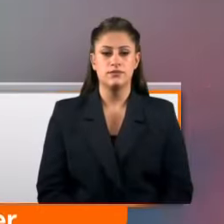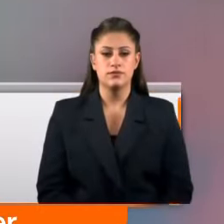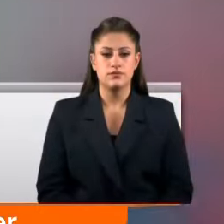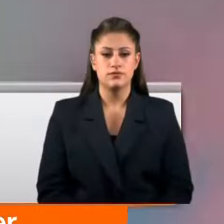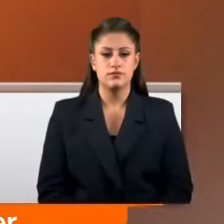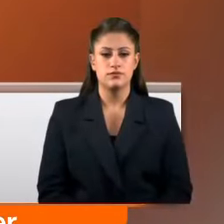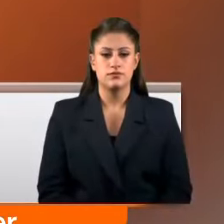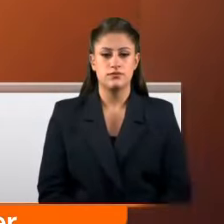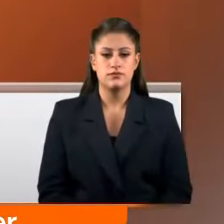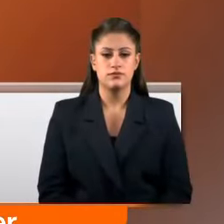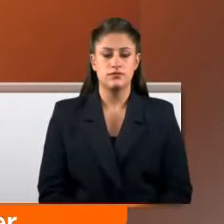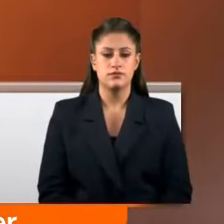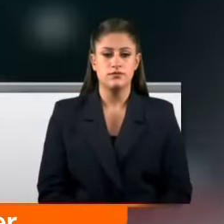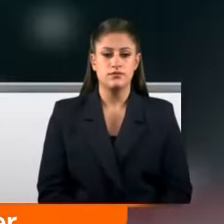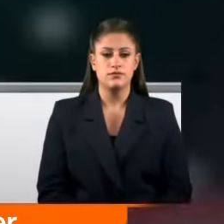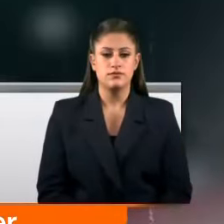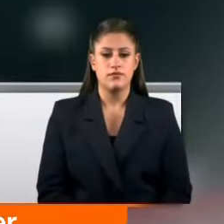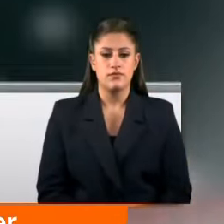Şu ekrana bayıl.